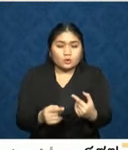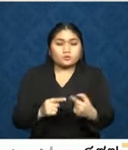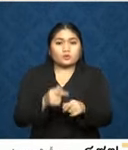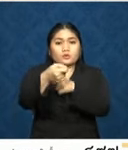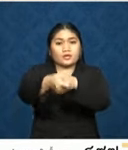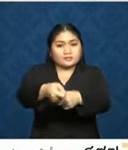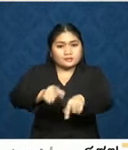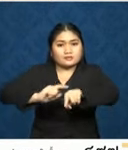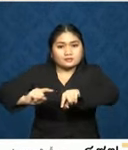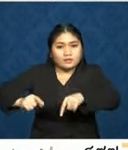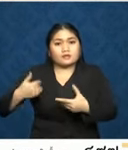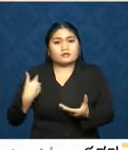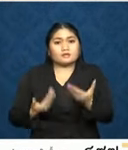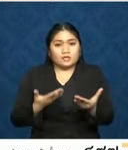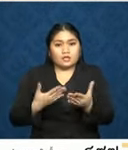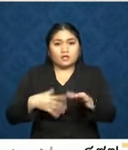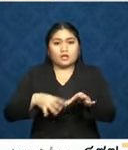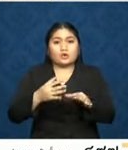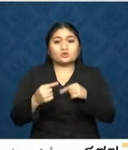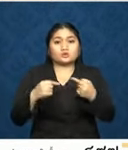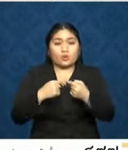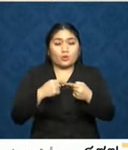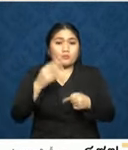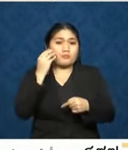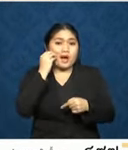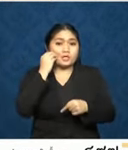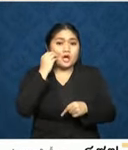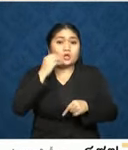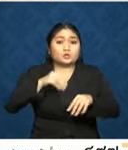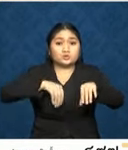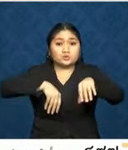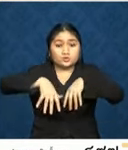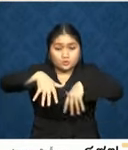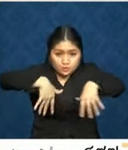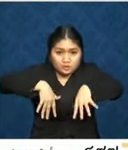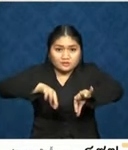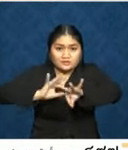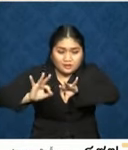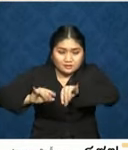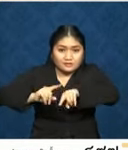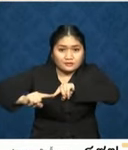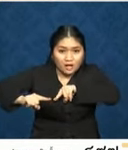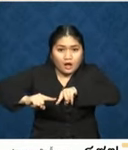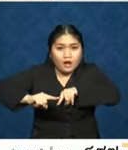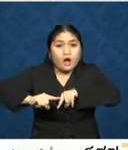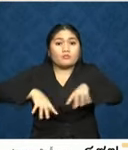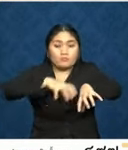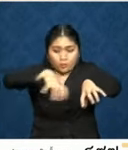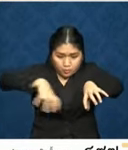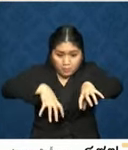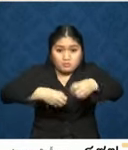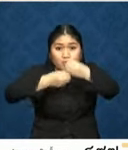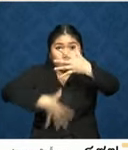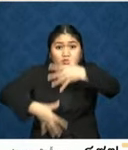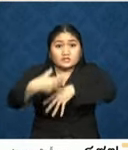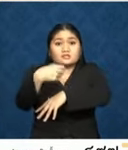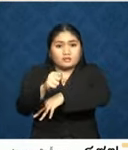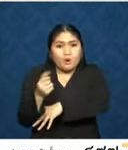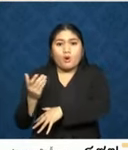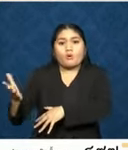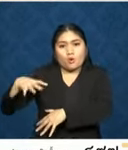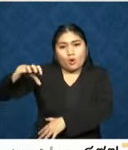นะครับและใช้เชื่อมโยงสัญจรระหว่างหมู่บ้านในตำบลกุดตุ้มเป็นหมู่บ้านทั้งหมด 10หมู่บ้านนะครับก็ขอให้กรมส่ง